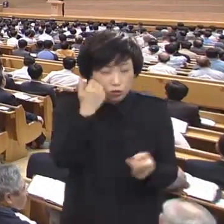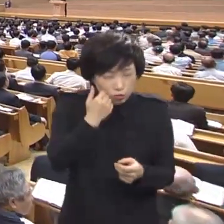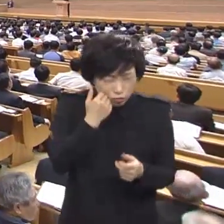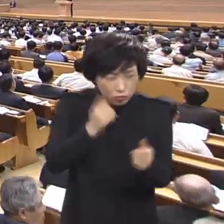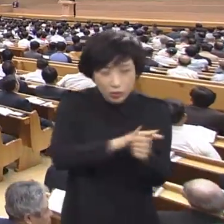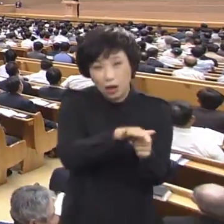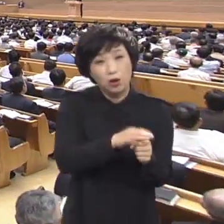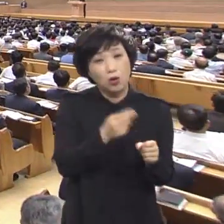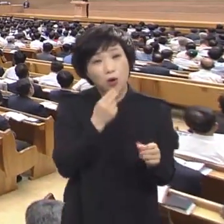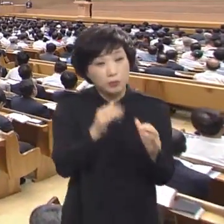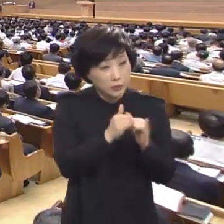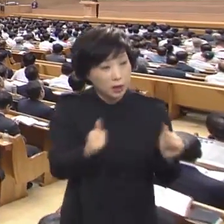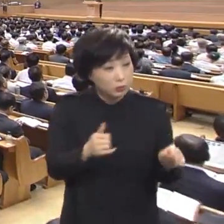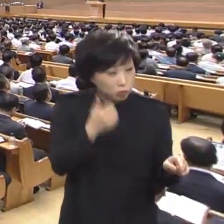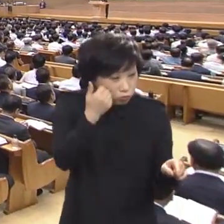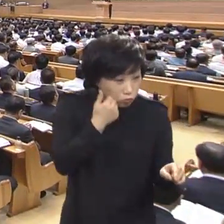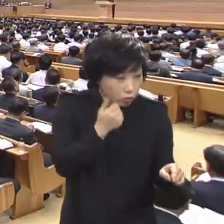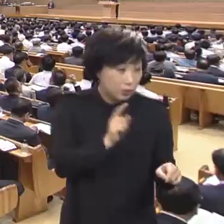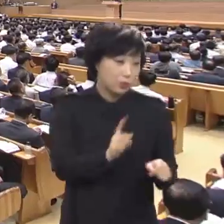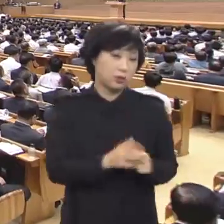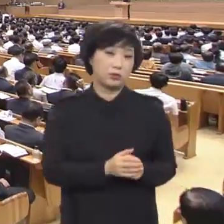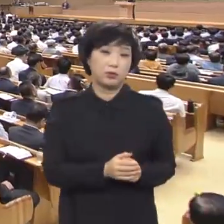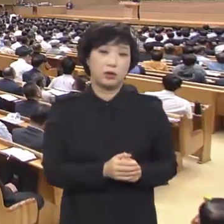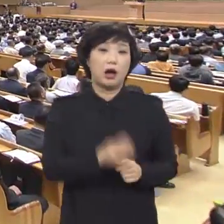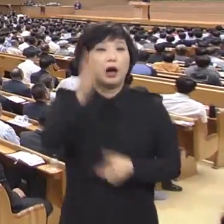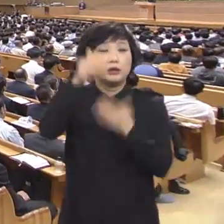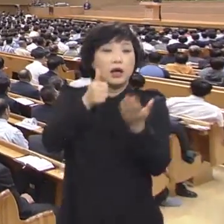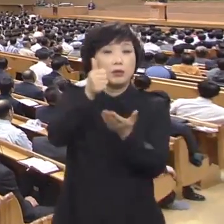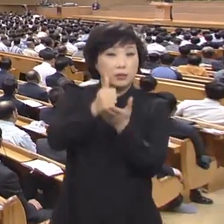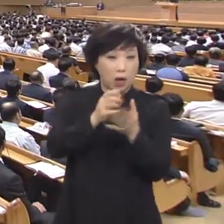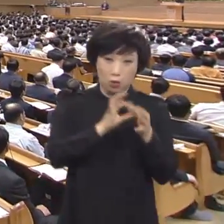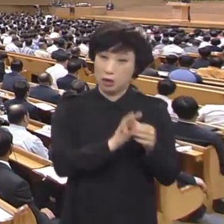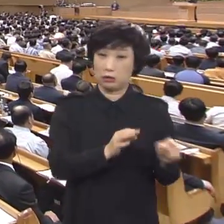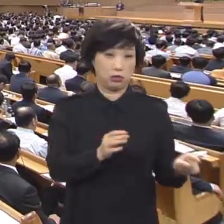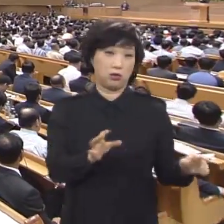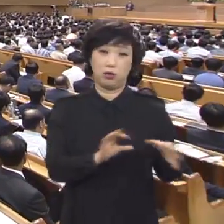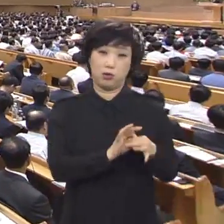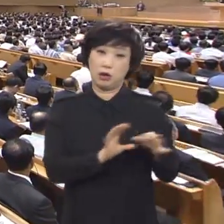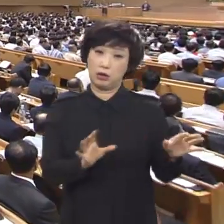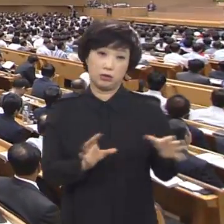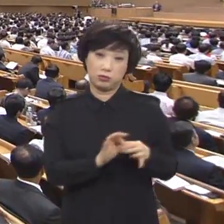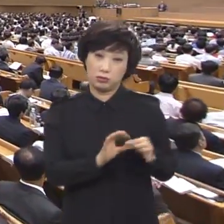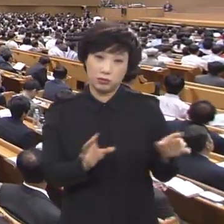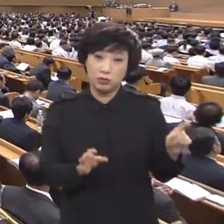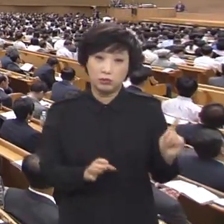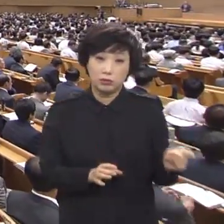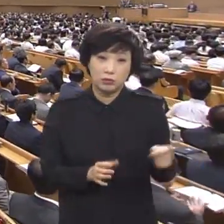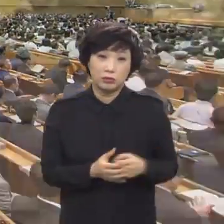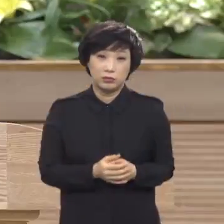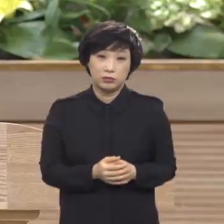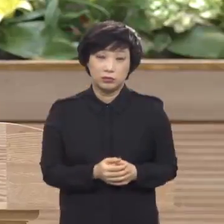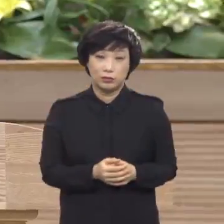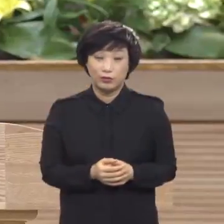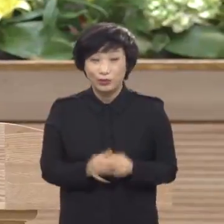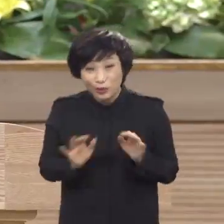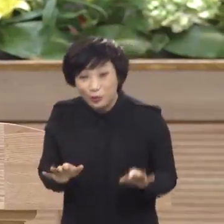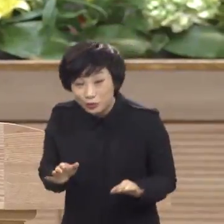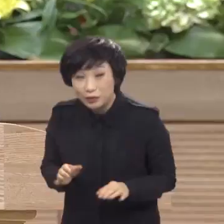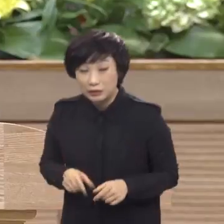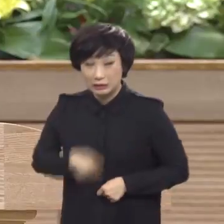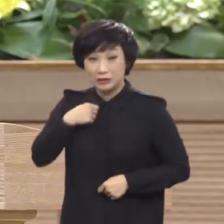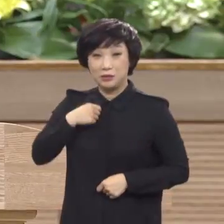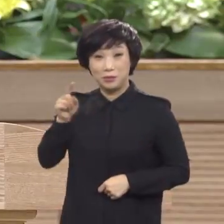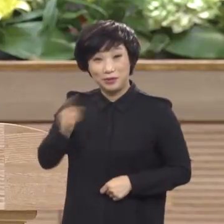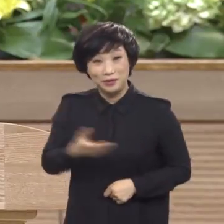형제를 사랑하지 않는 자는 하나님께 속하지 아니하였다. 그럼